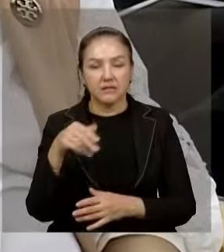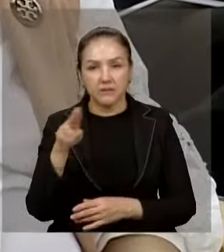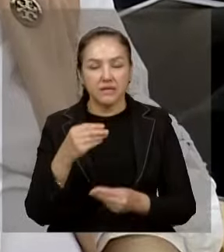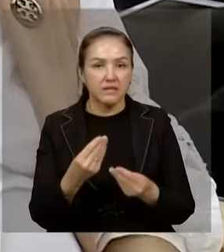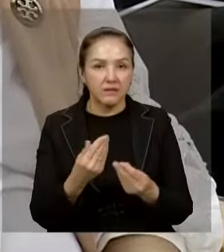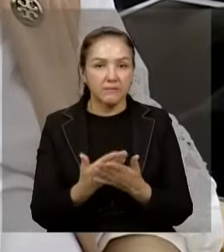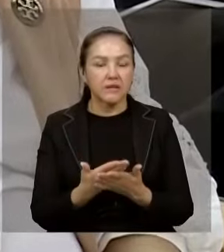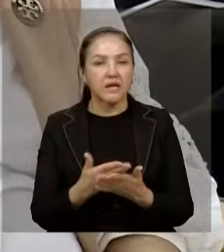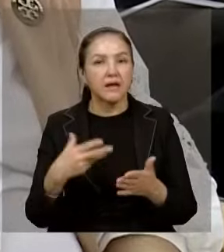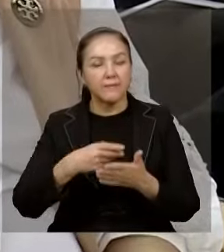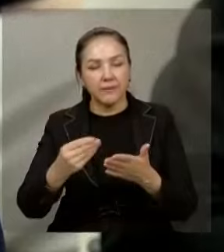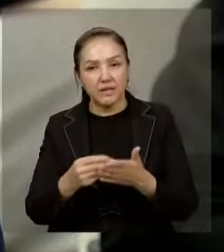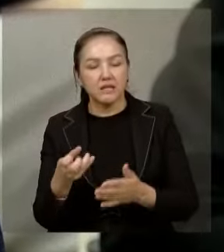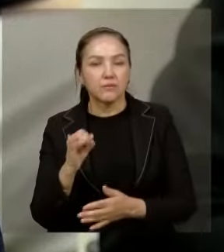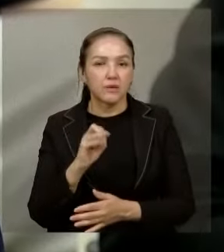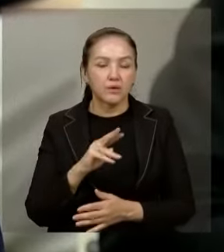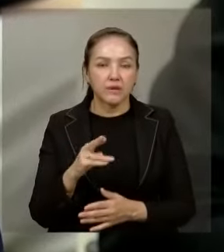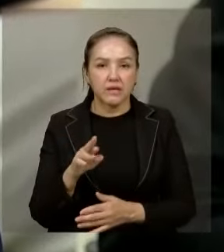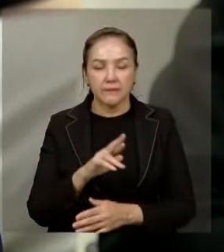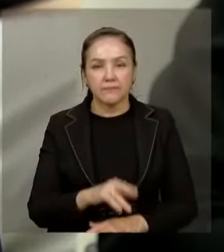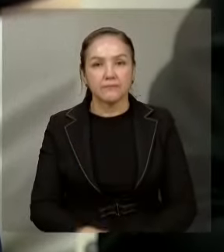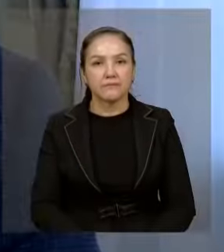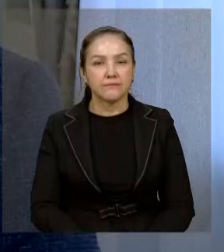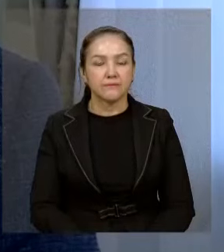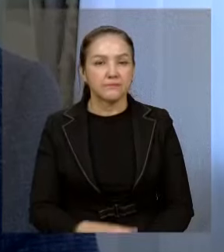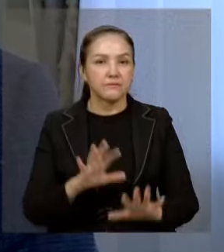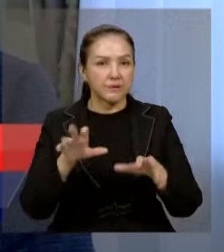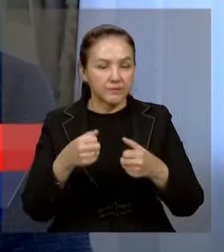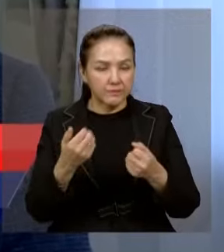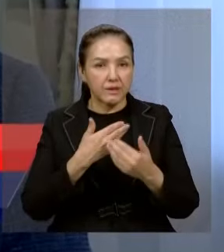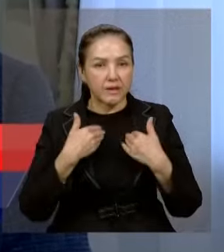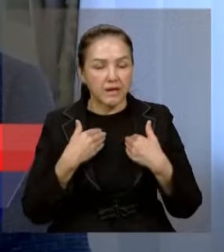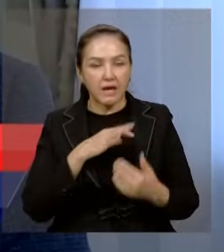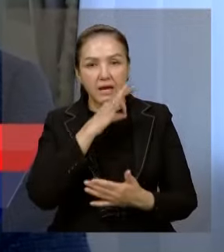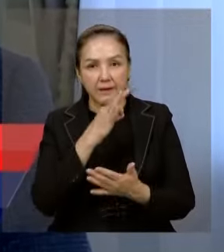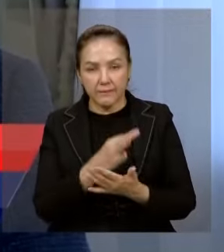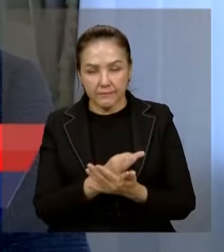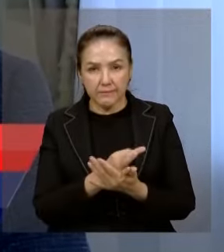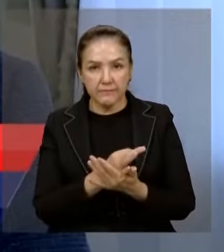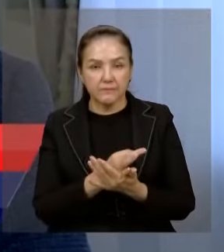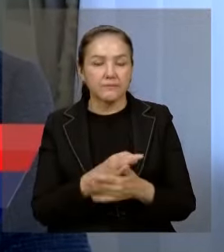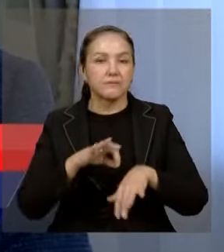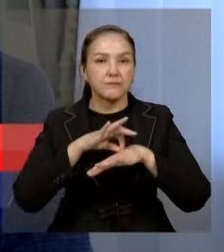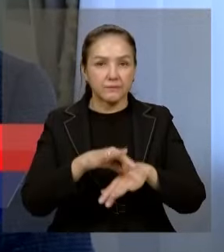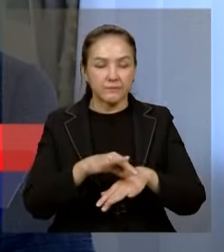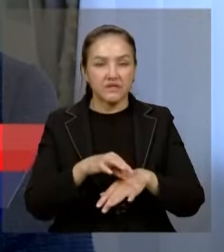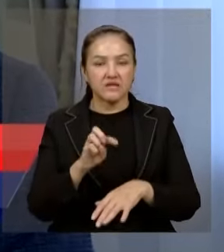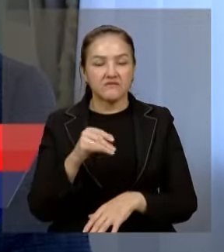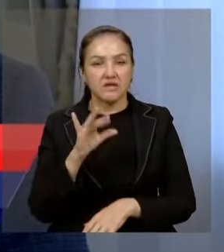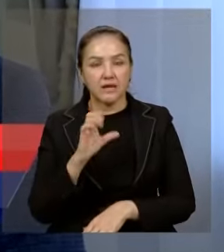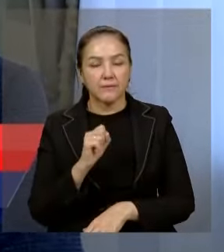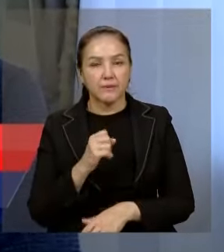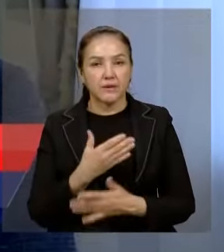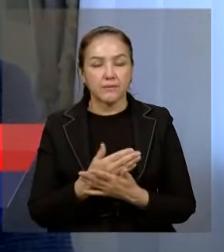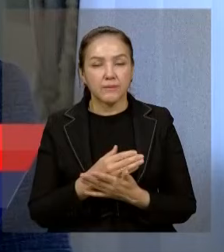тенге для закупа лабораторного оборудования мы получили ответ на проведение референдума по